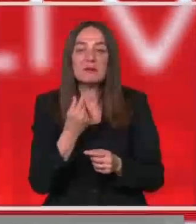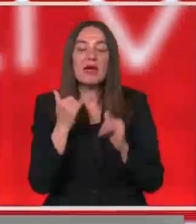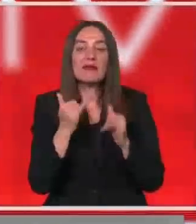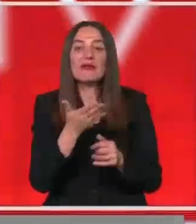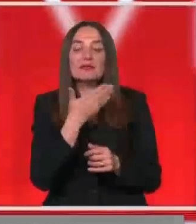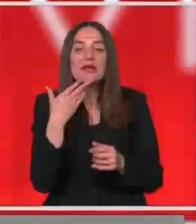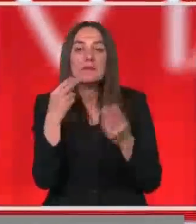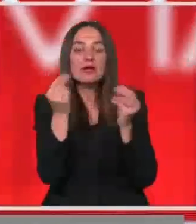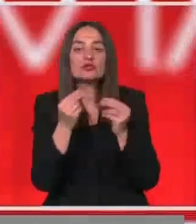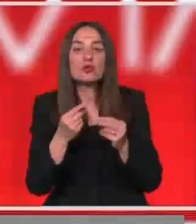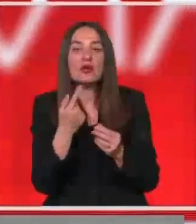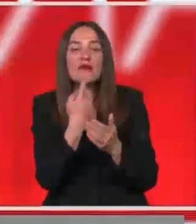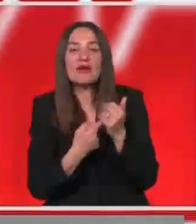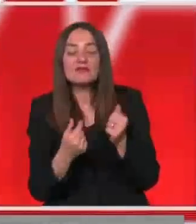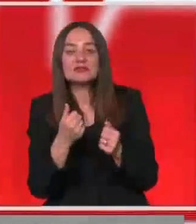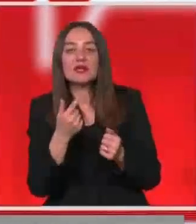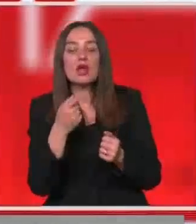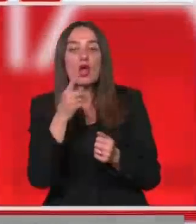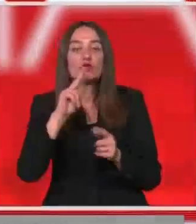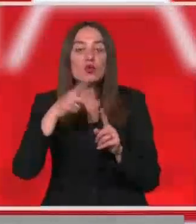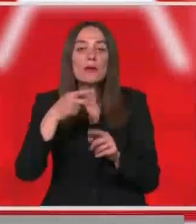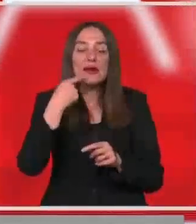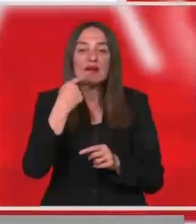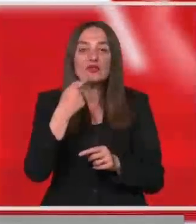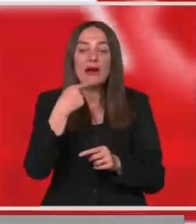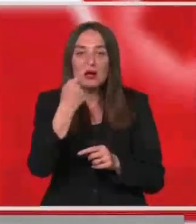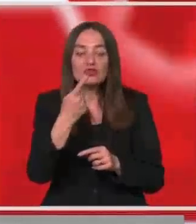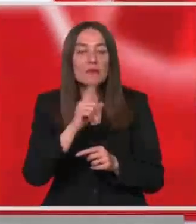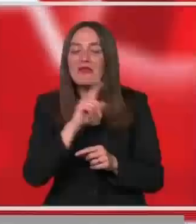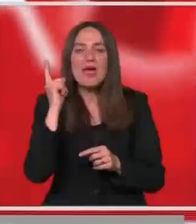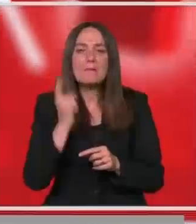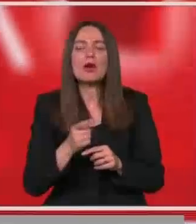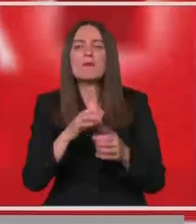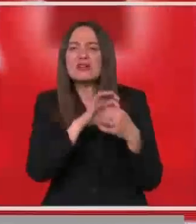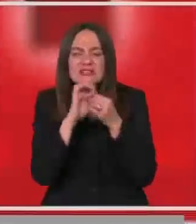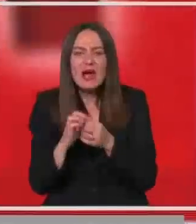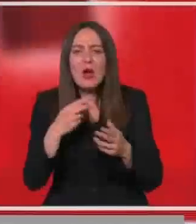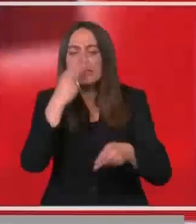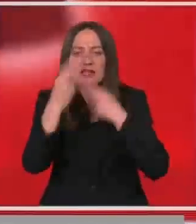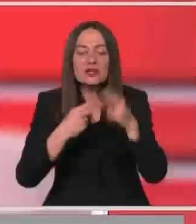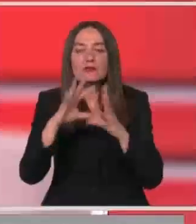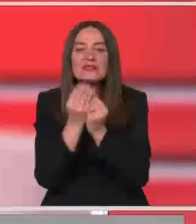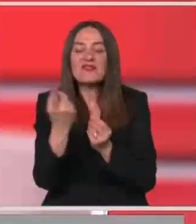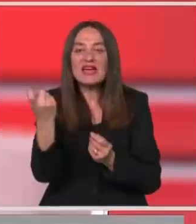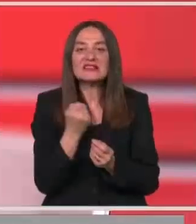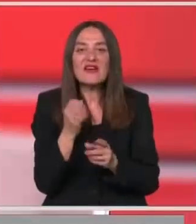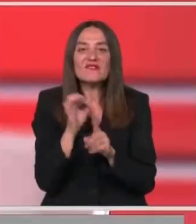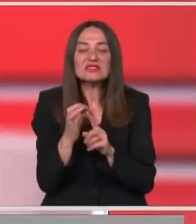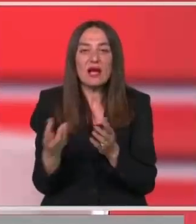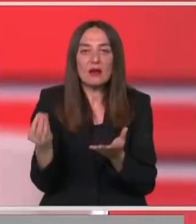nemamo strukturne deficite. To drugim rečima znači da ne moramo nužno sve da intervenišemo iz fiskalnog prostora.